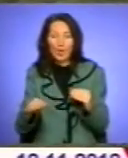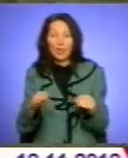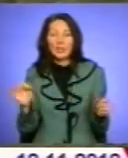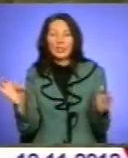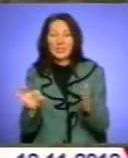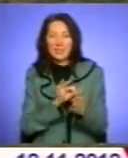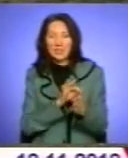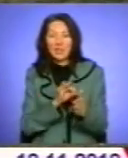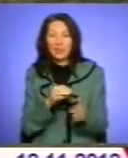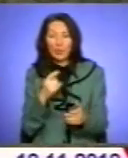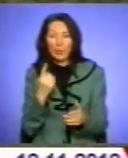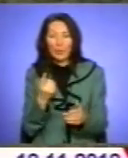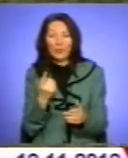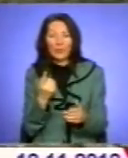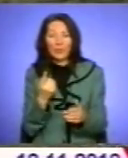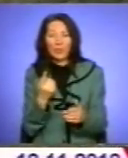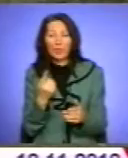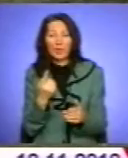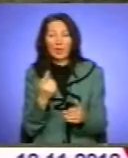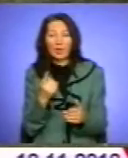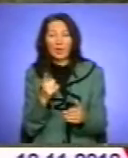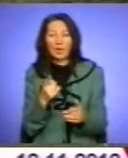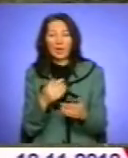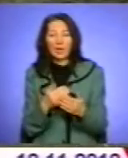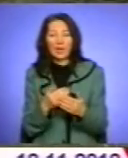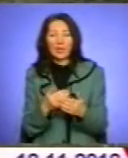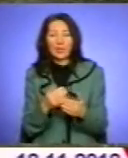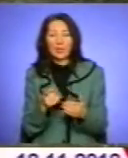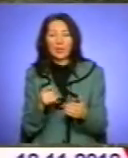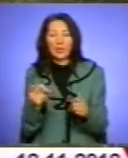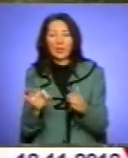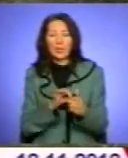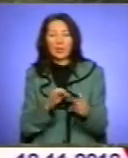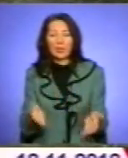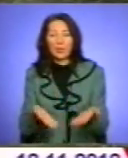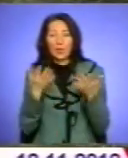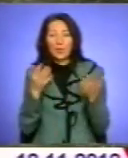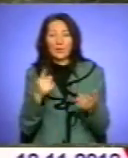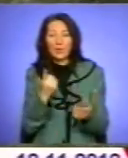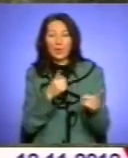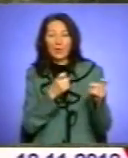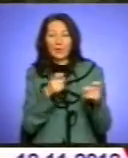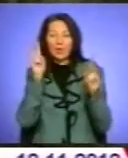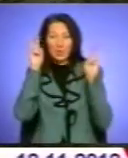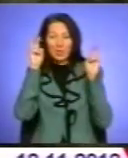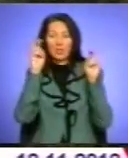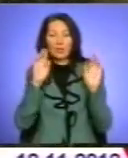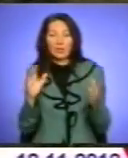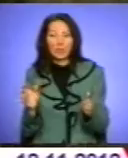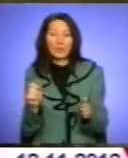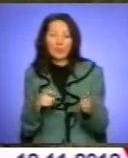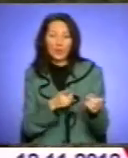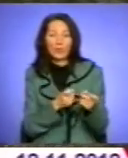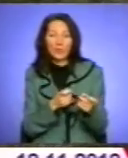зразу перше, ну, метрів 300 відійшли від села, і зразу він піднявся, перший вистріл зайця впав. Досвідчені